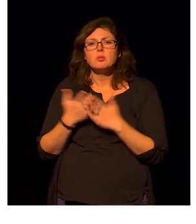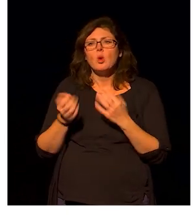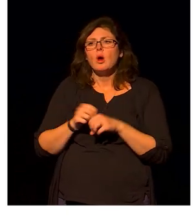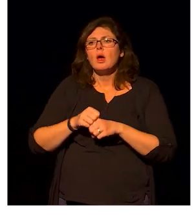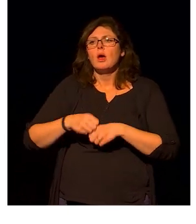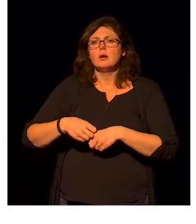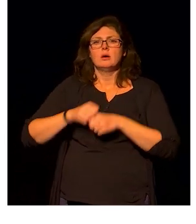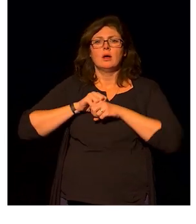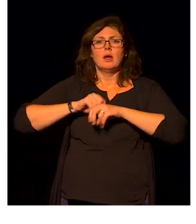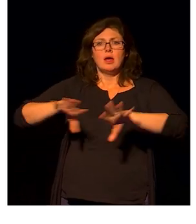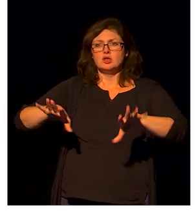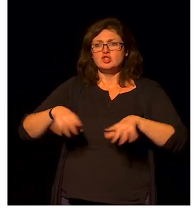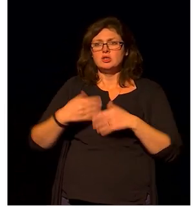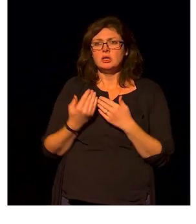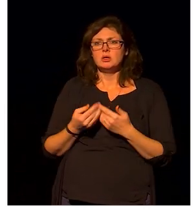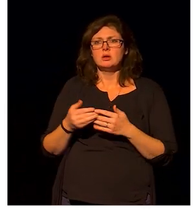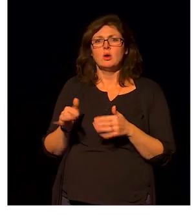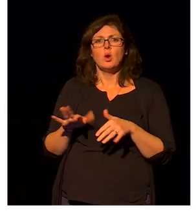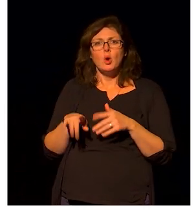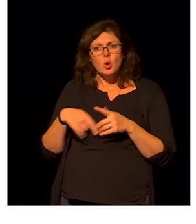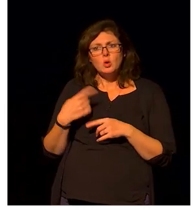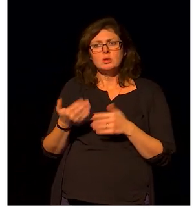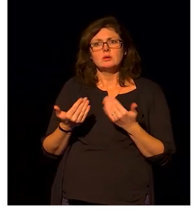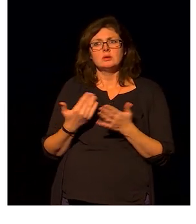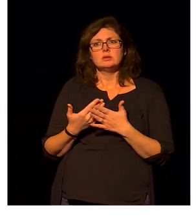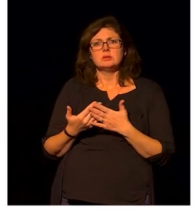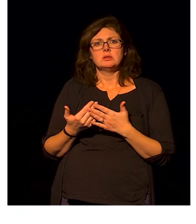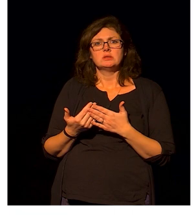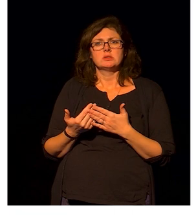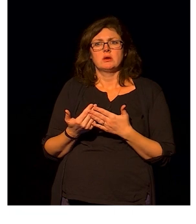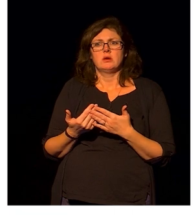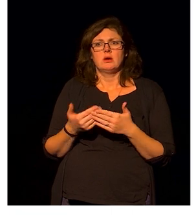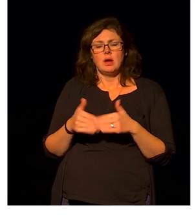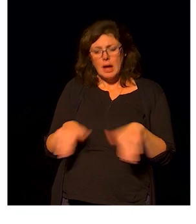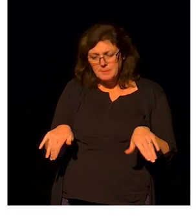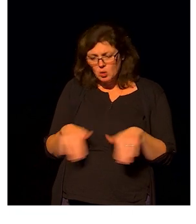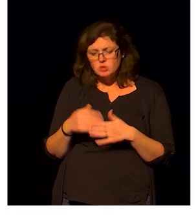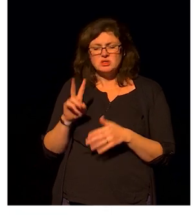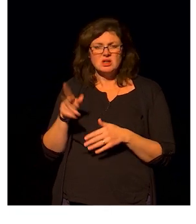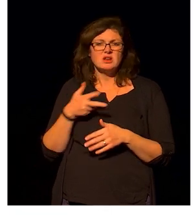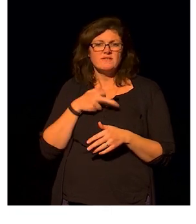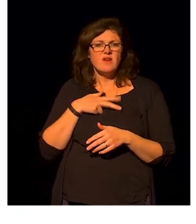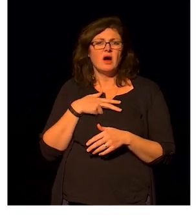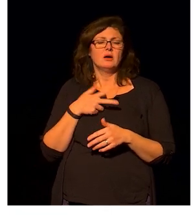Blick aus dem Abgrund ist dann wirklich in der Tat ein etwas